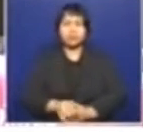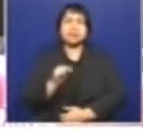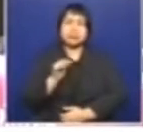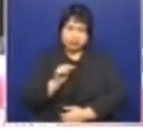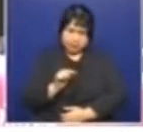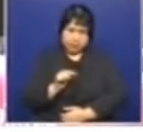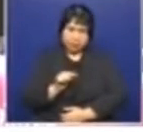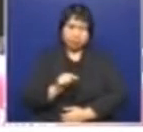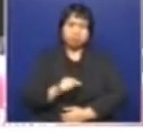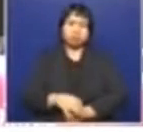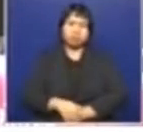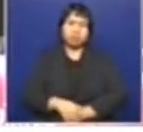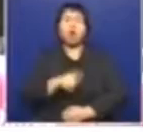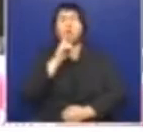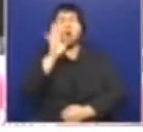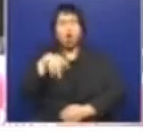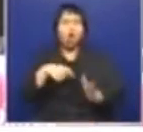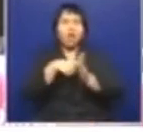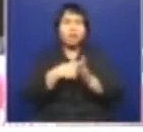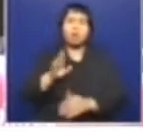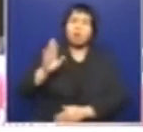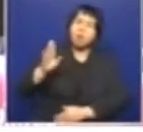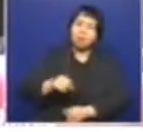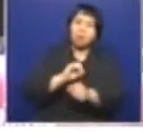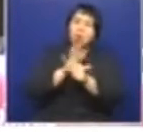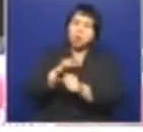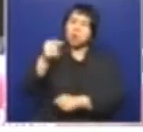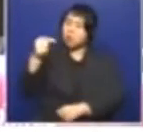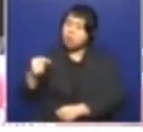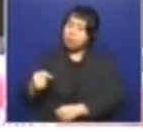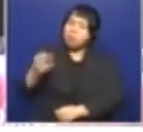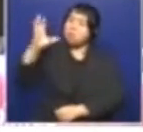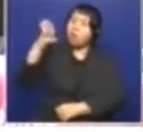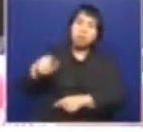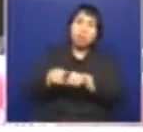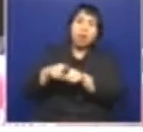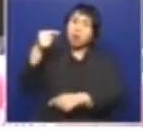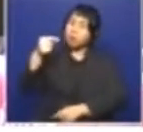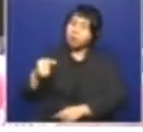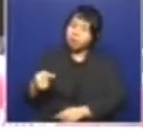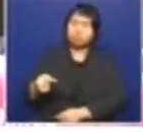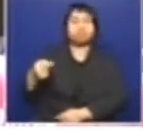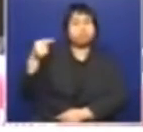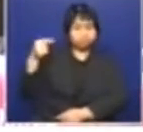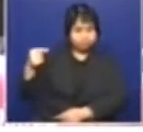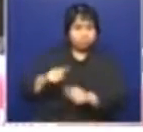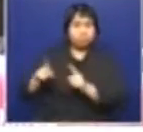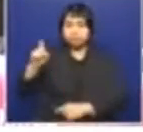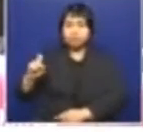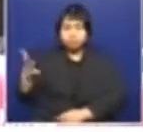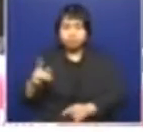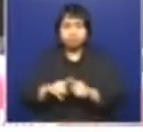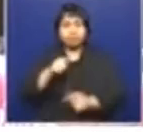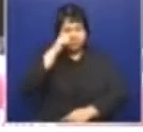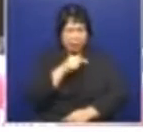ราก็ไปชอบอ้างอิงว่าเนี่ยโควิดเขาลบกันทั่วโลกลบกันทั่วโลกลบกันทั่วโลกเขาลบลงแต่เขาไม่ตายแต่เรานี่ลบนิ